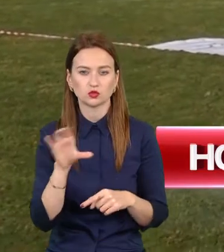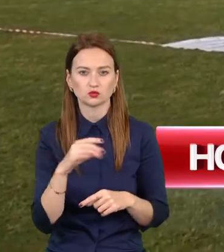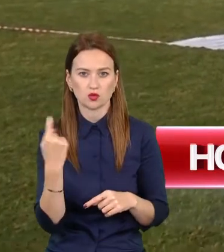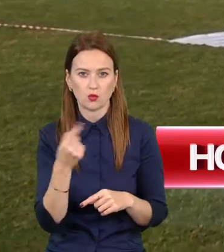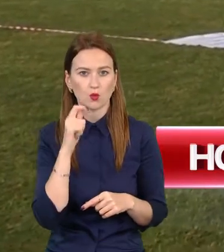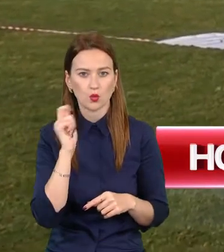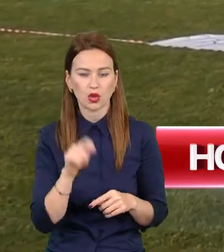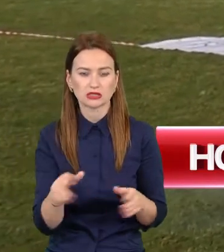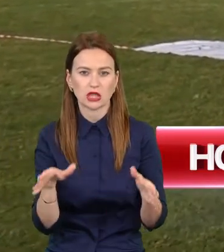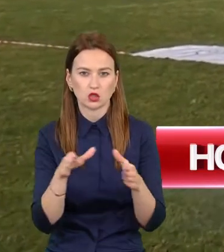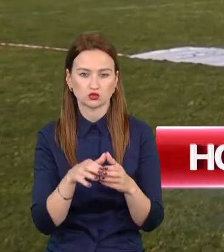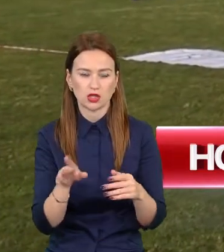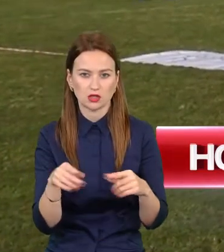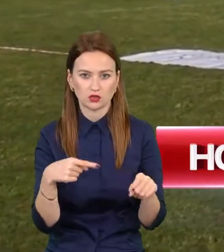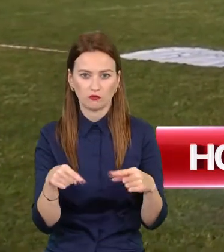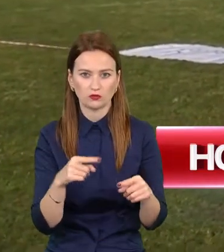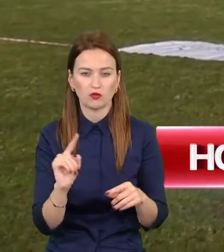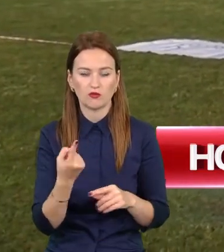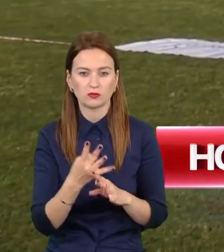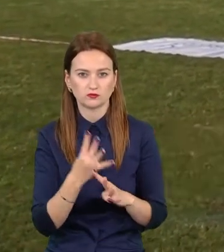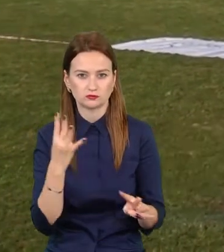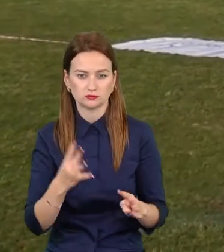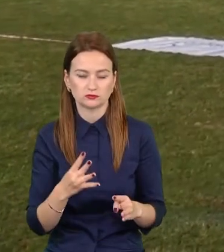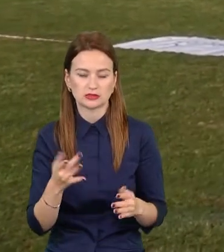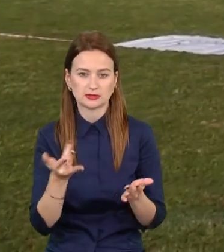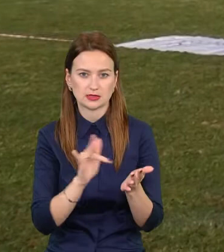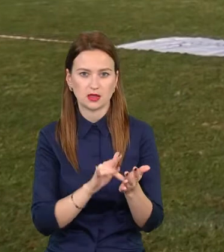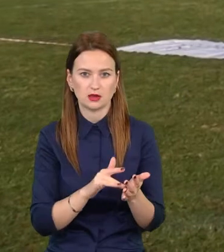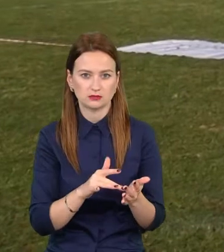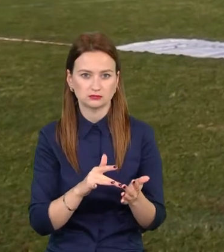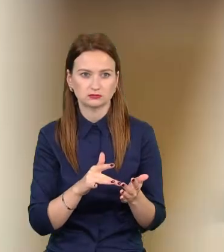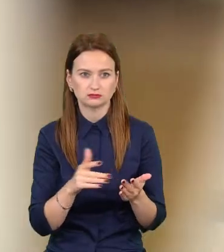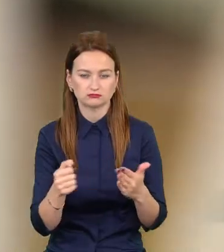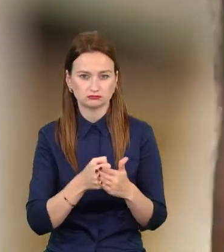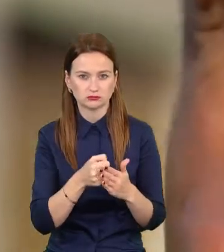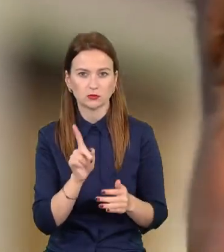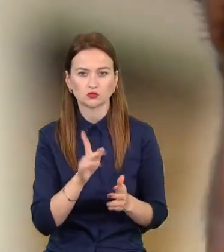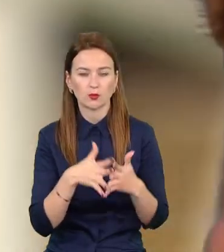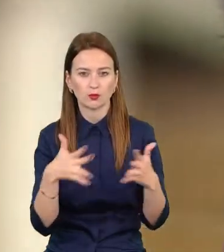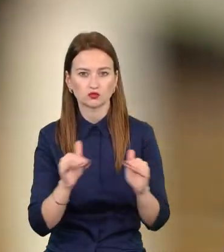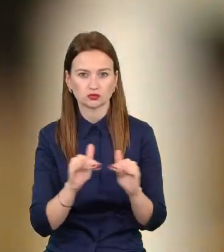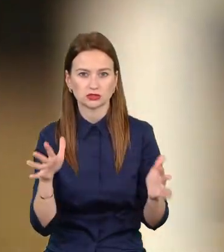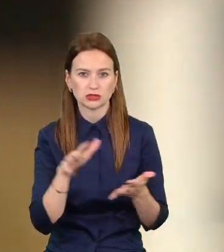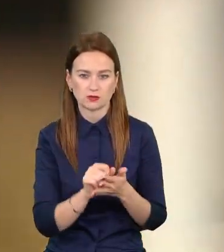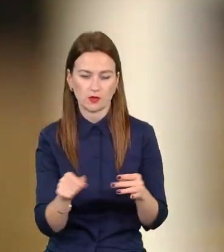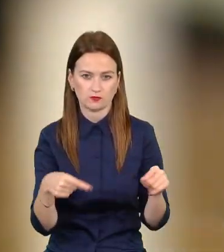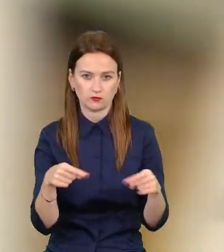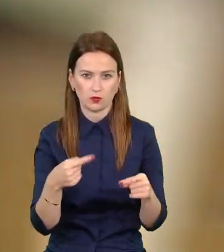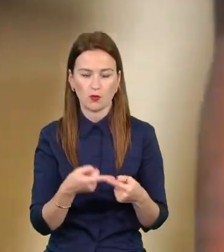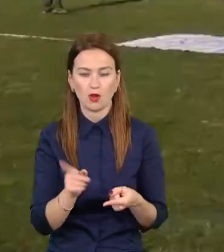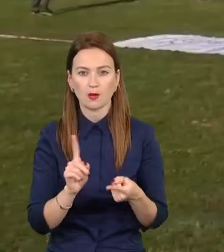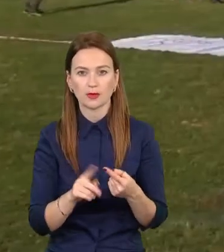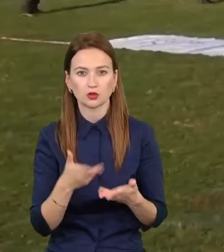Українська асоціація футболу, прежде всего преследуем цель, это чтобы побольше детей занималось футболом.